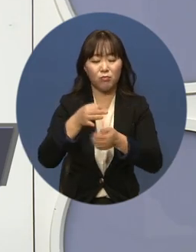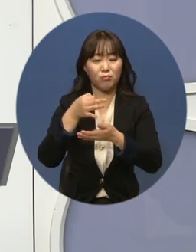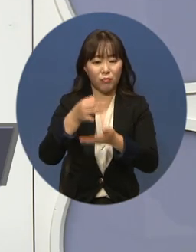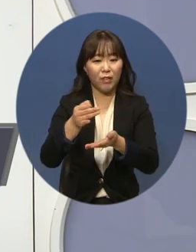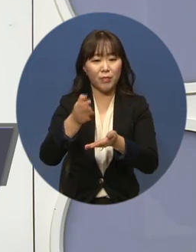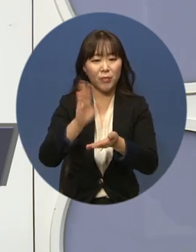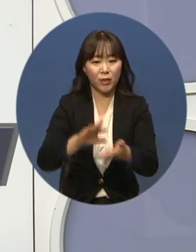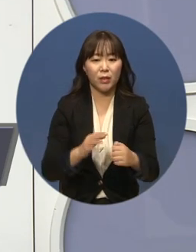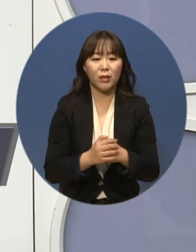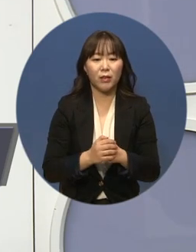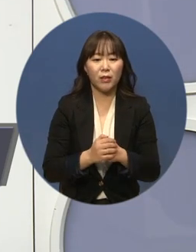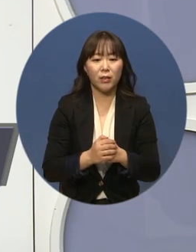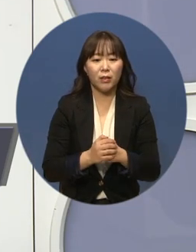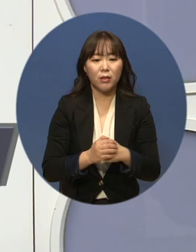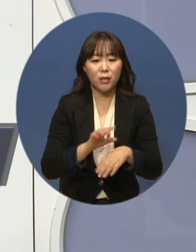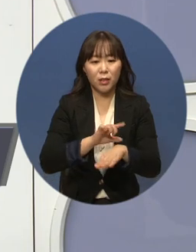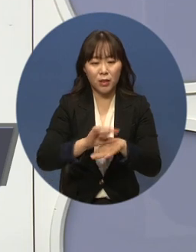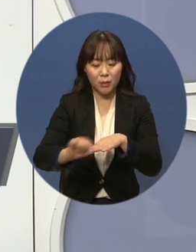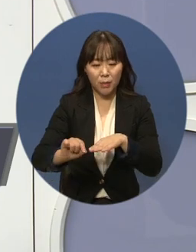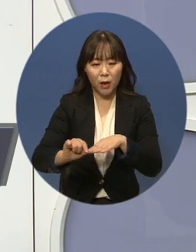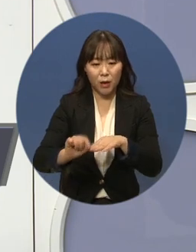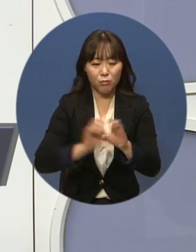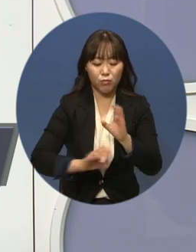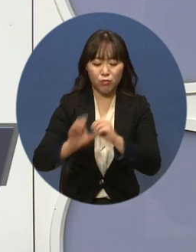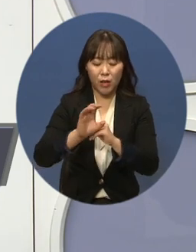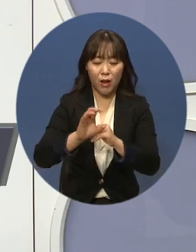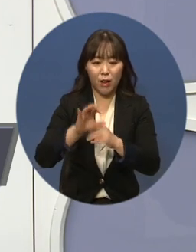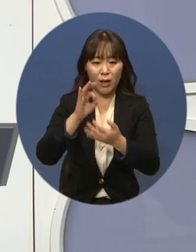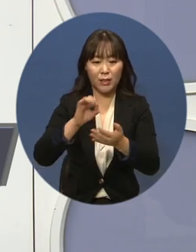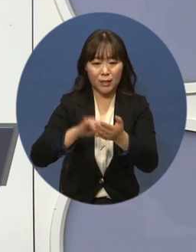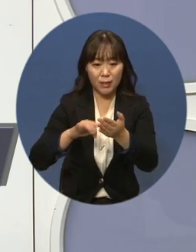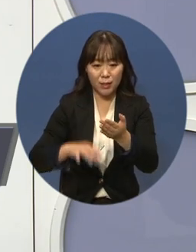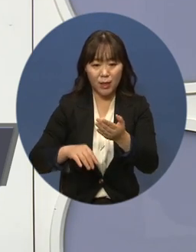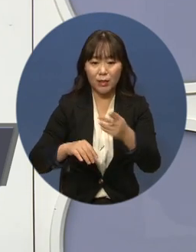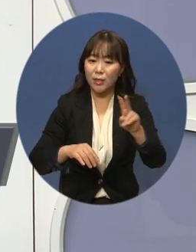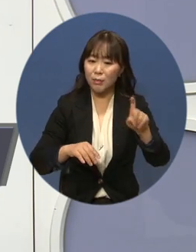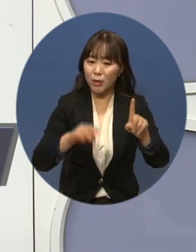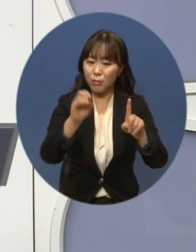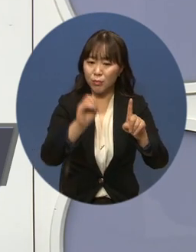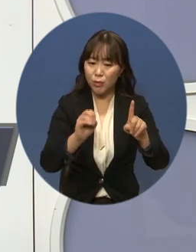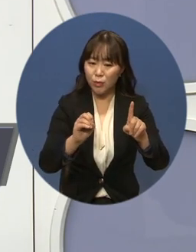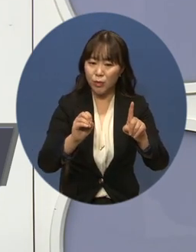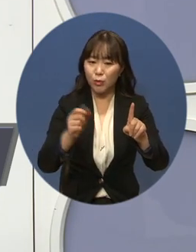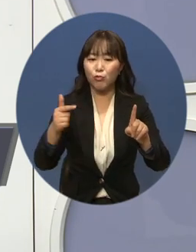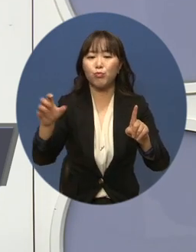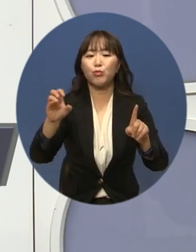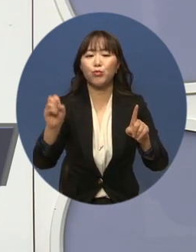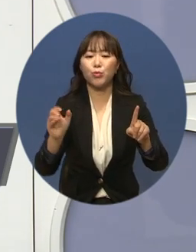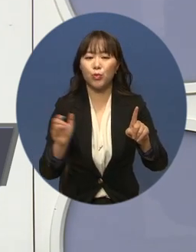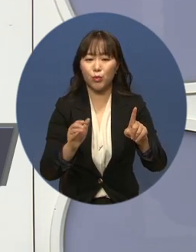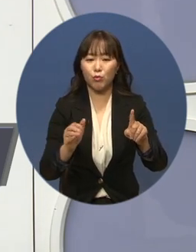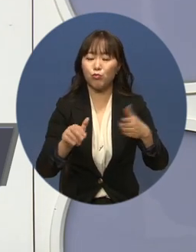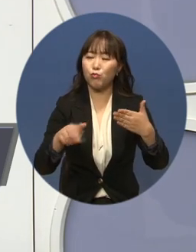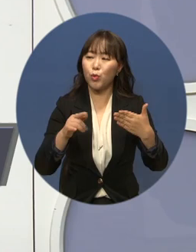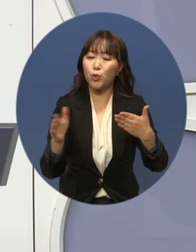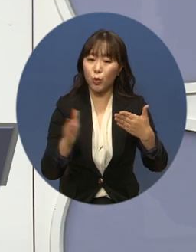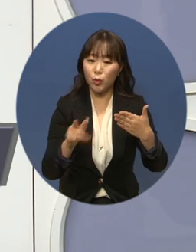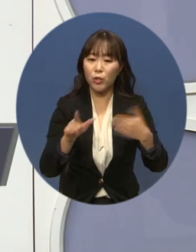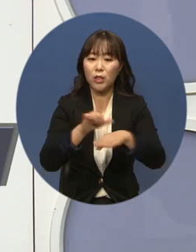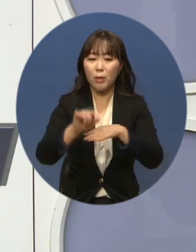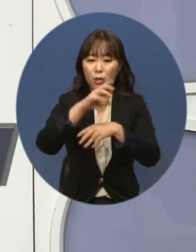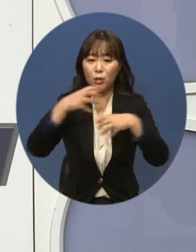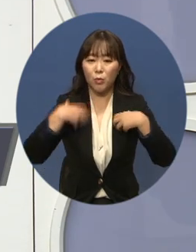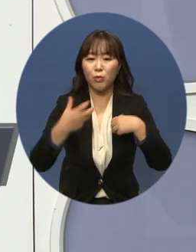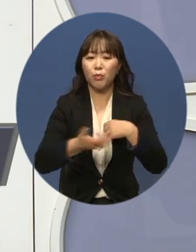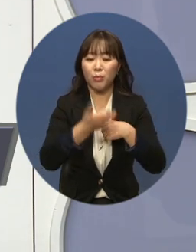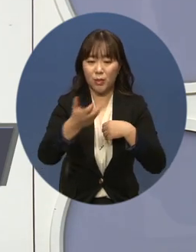그걸 지방 부가가치세 21% 6%를 옮겨서 거기 한 9조 정도 되는데 그게 이제 지방 정부로